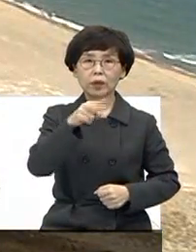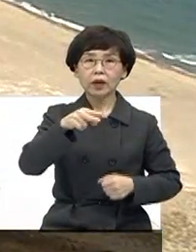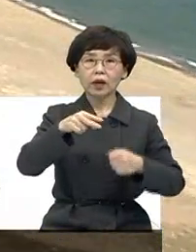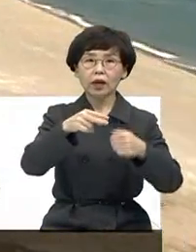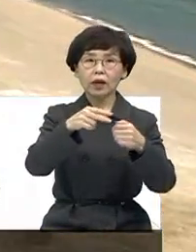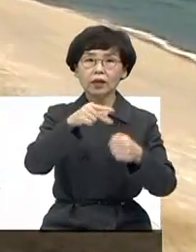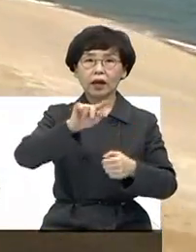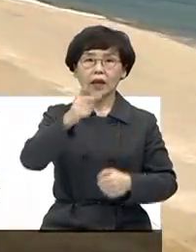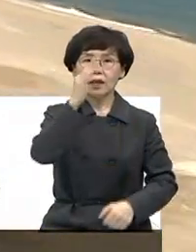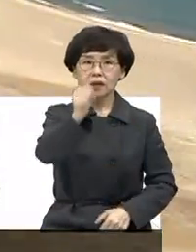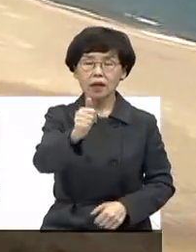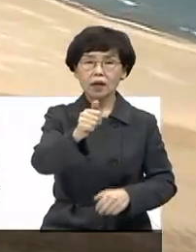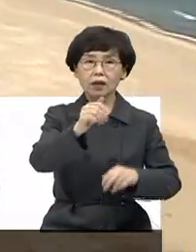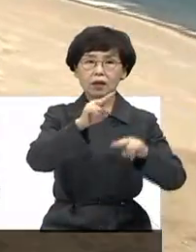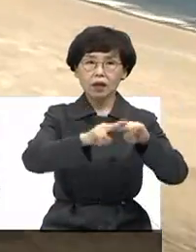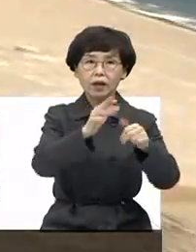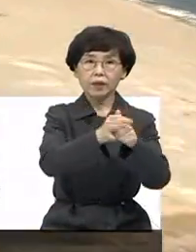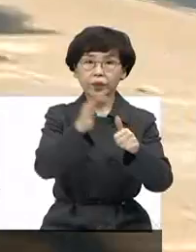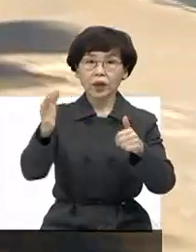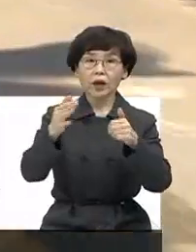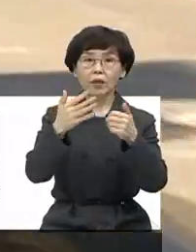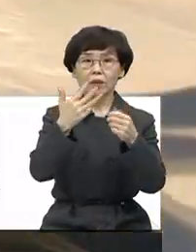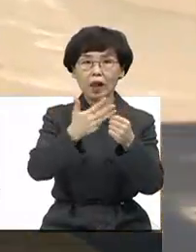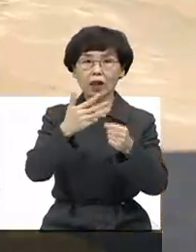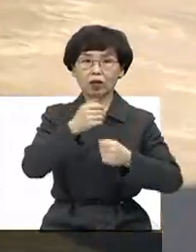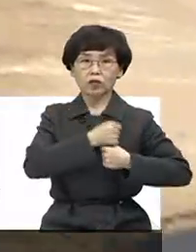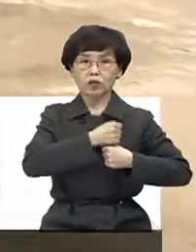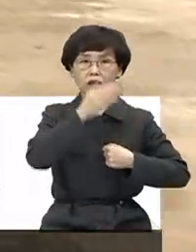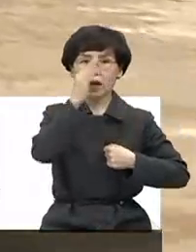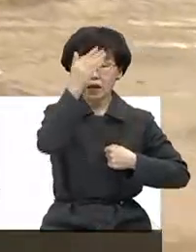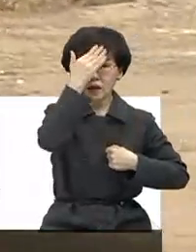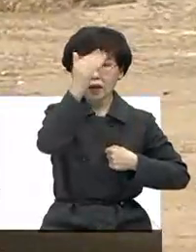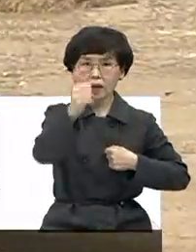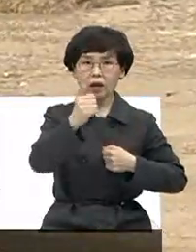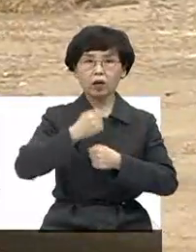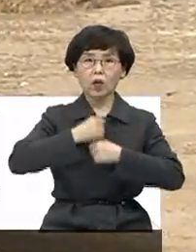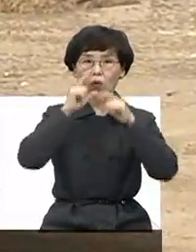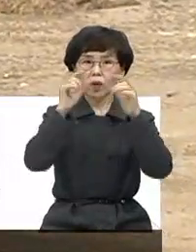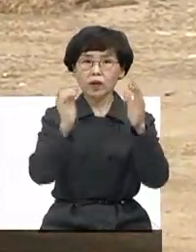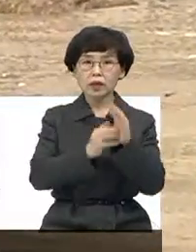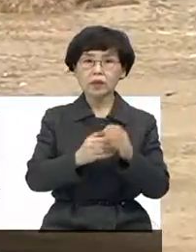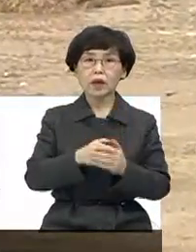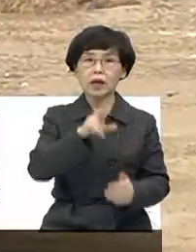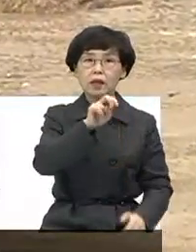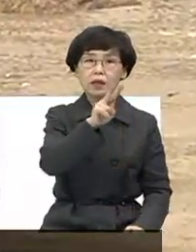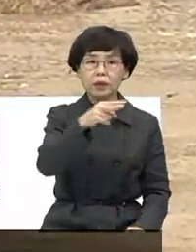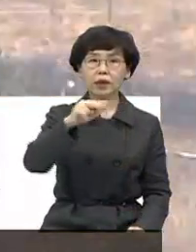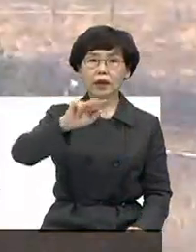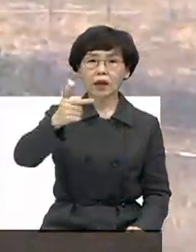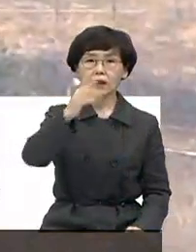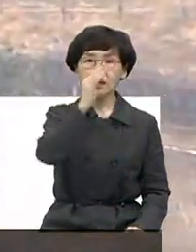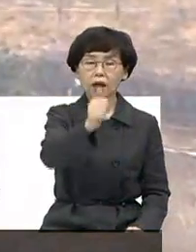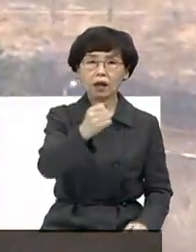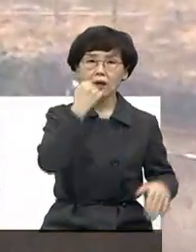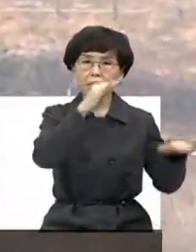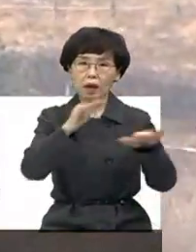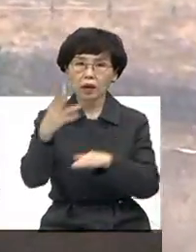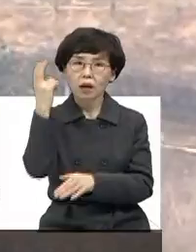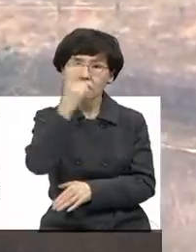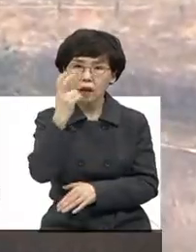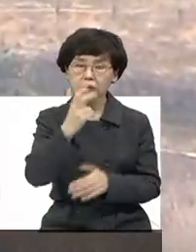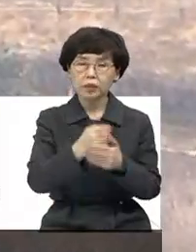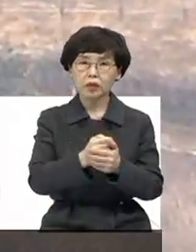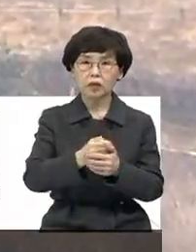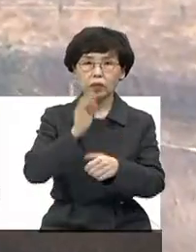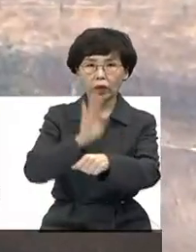하고 8군 단장에게 엄중 경고 조치했습니다 국방부는 먼저 22사단 작은 해안 경계 와 대 침투 작전